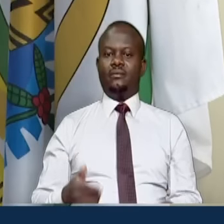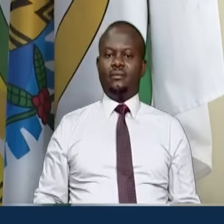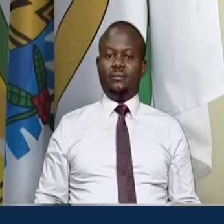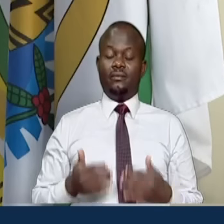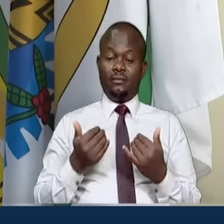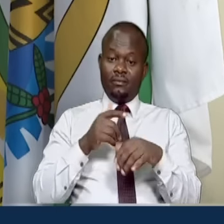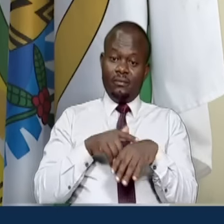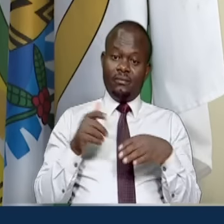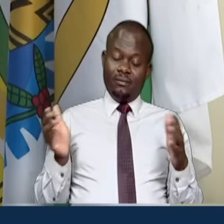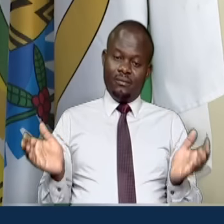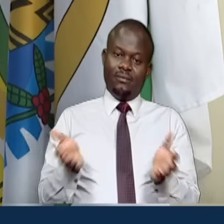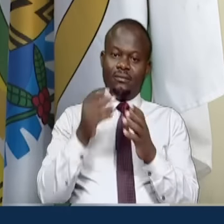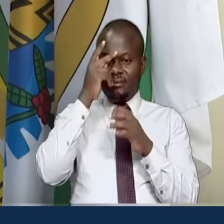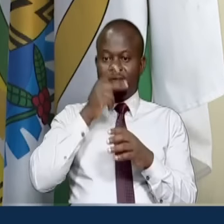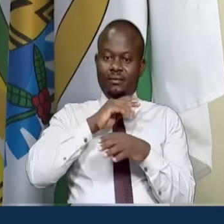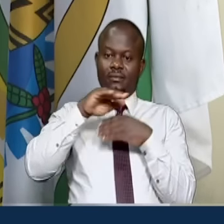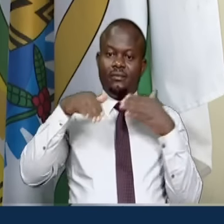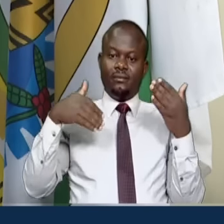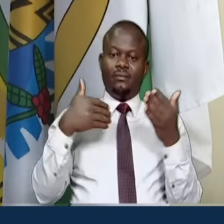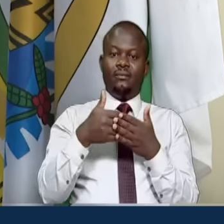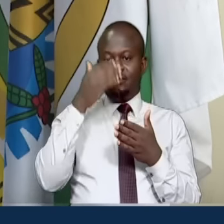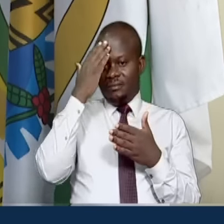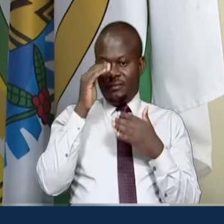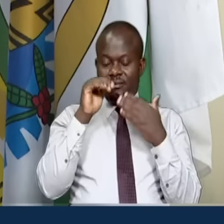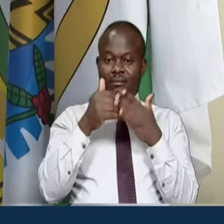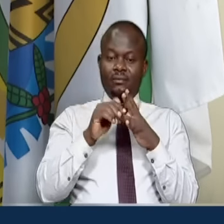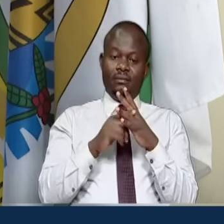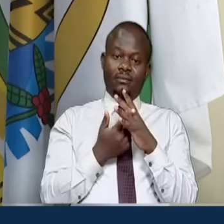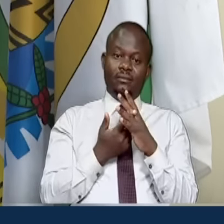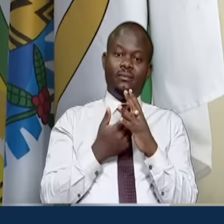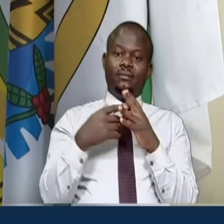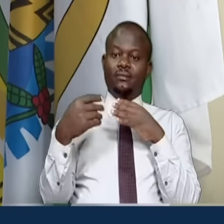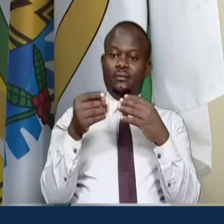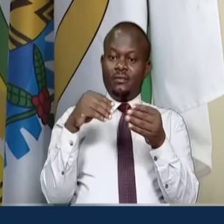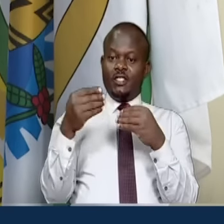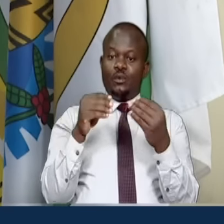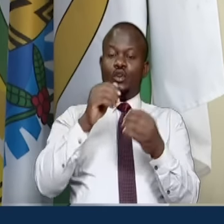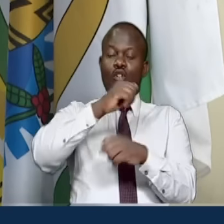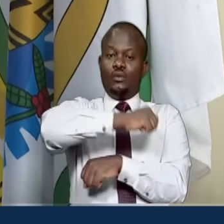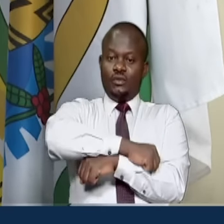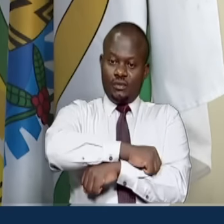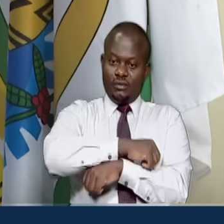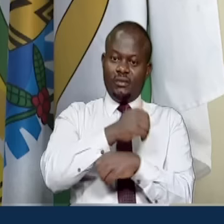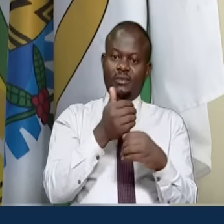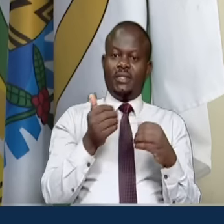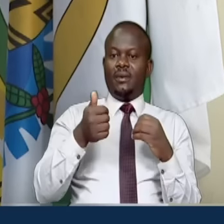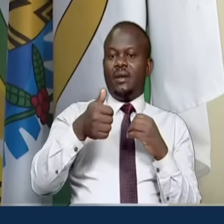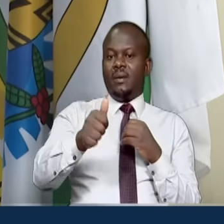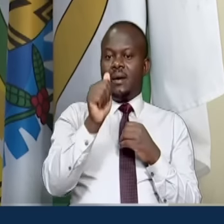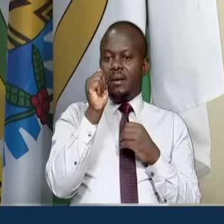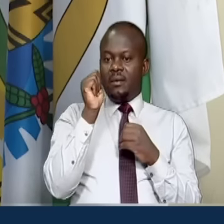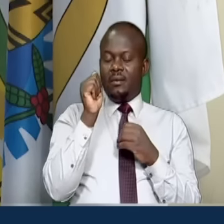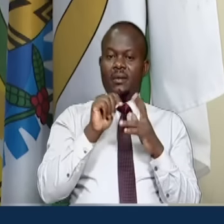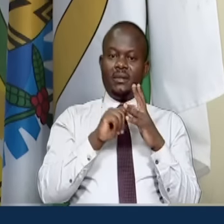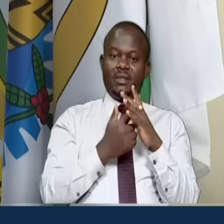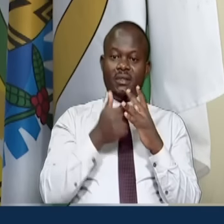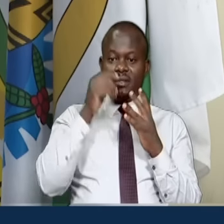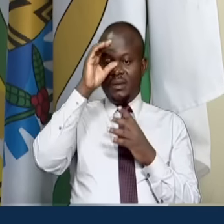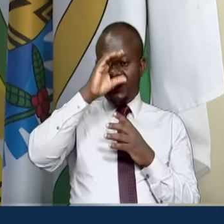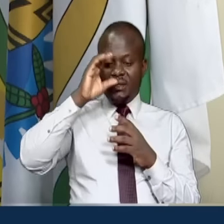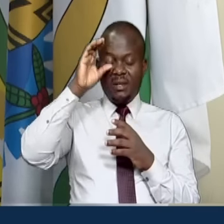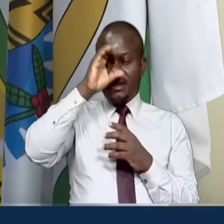wo gukangurira ababyeyi bose kugira ngo batangire bashake ibikoresho by'abana babo, batangire bashake